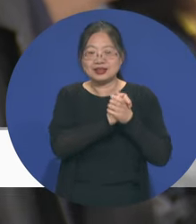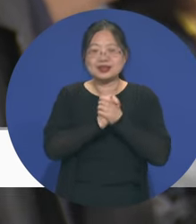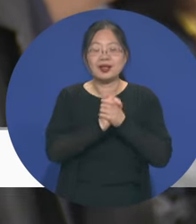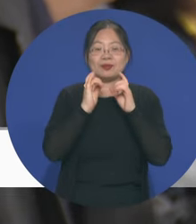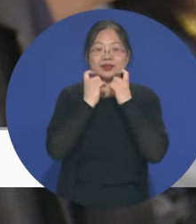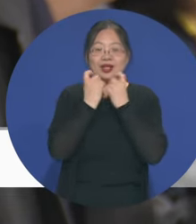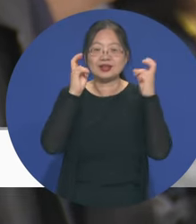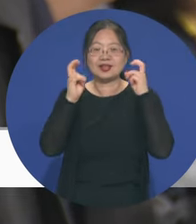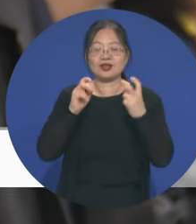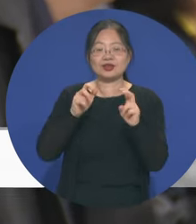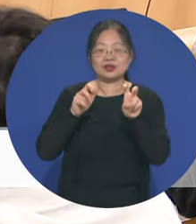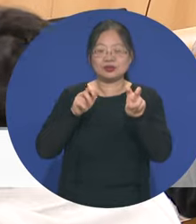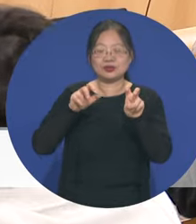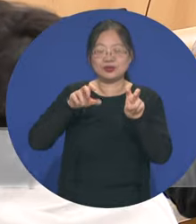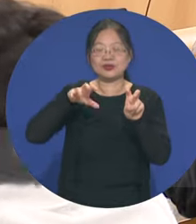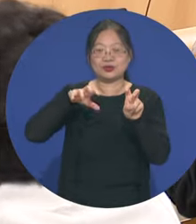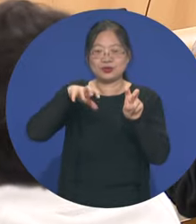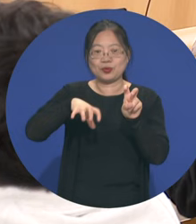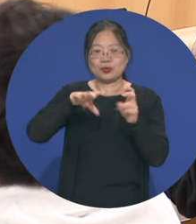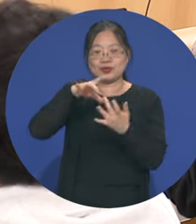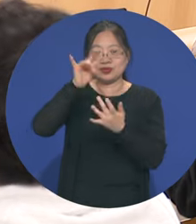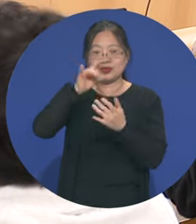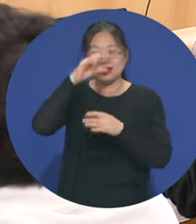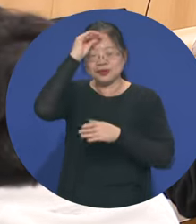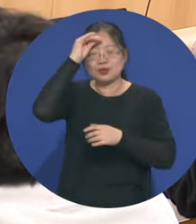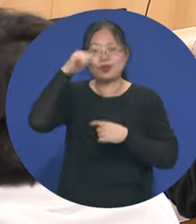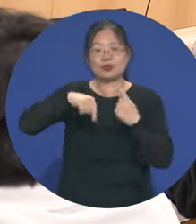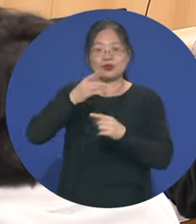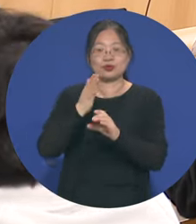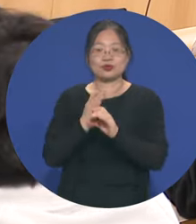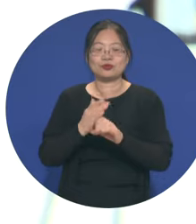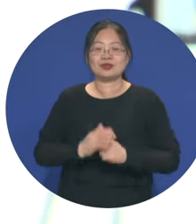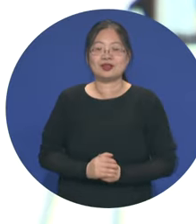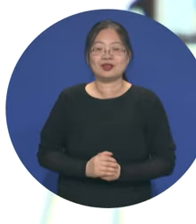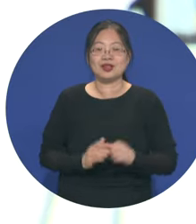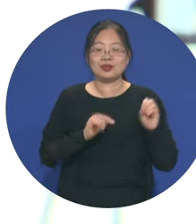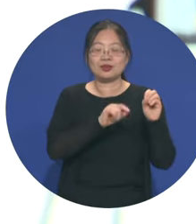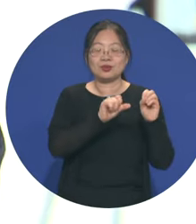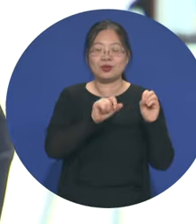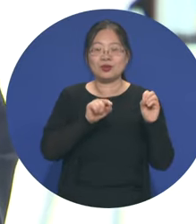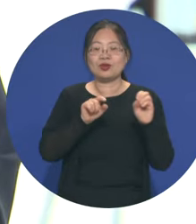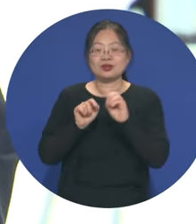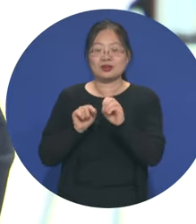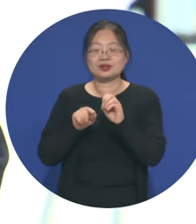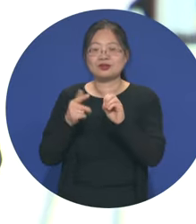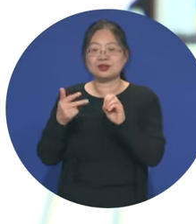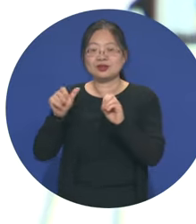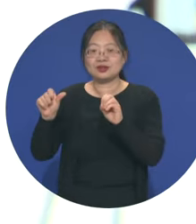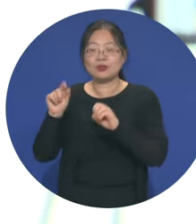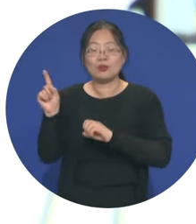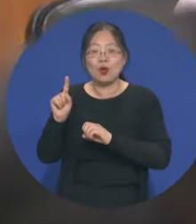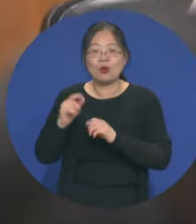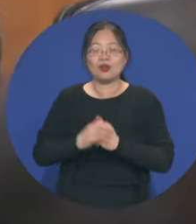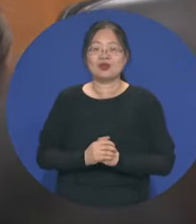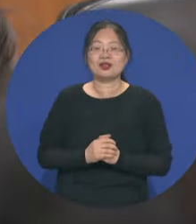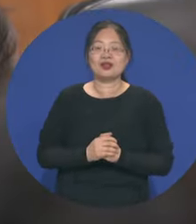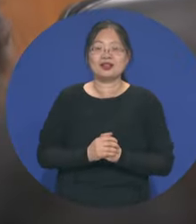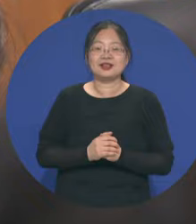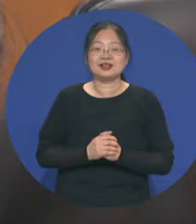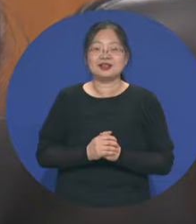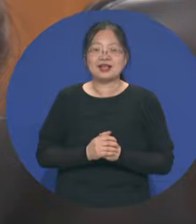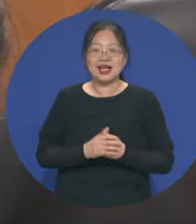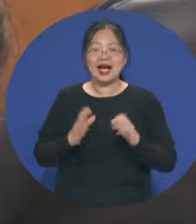기업 중 20곳을 선정해 시범 운영에 들어갑니다 특히 0.5인 0.75 잡은 절출 3의 근본적 원인을